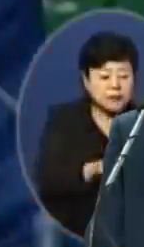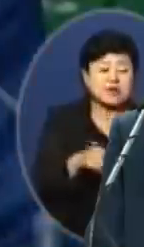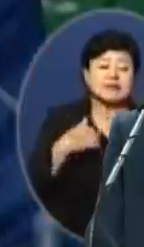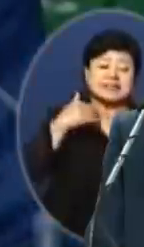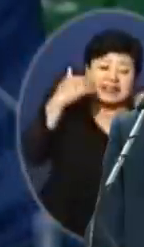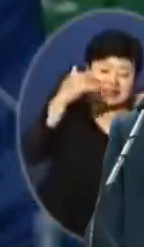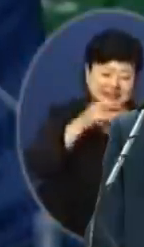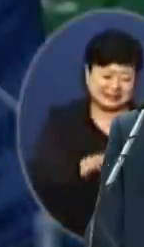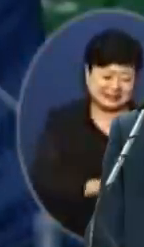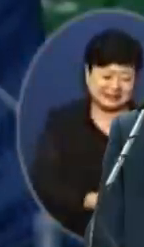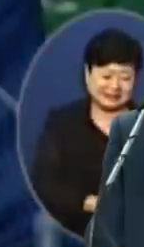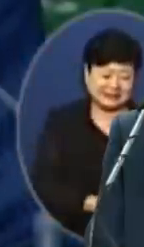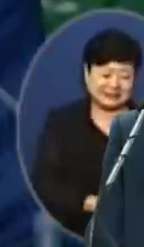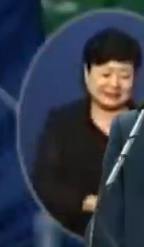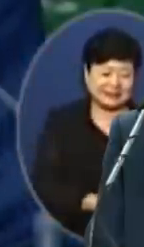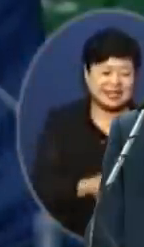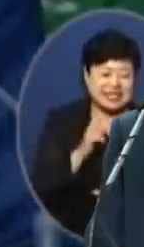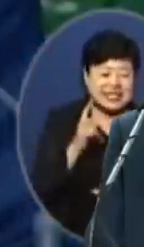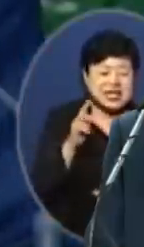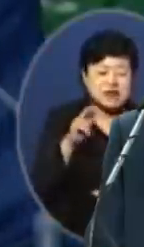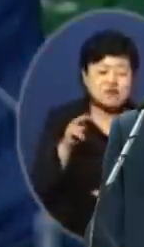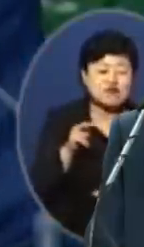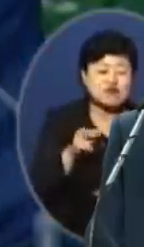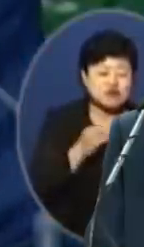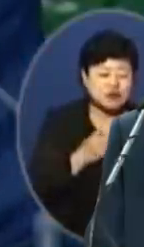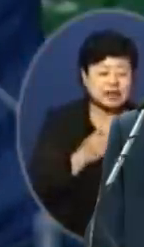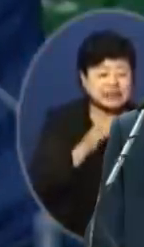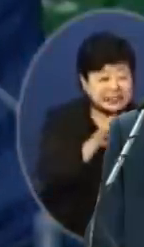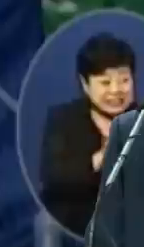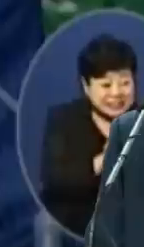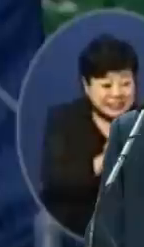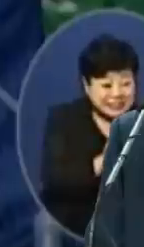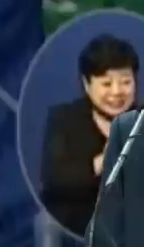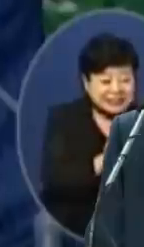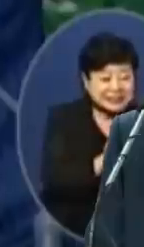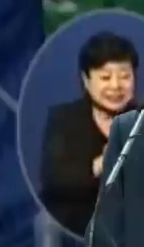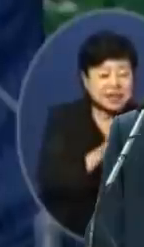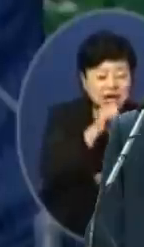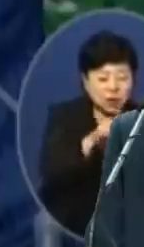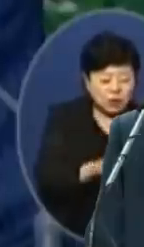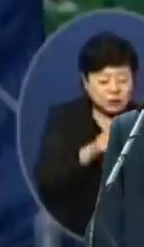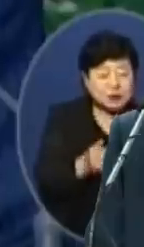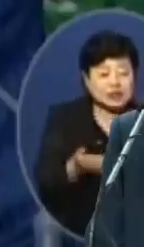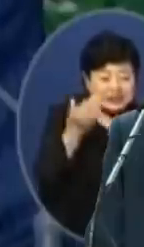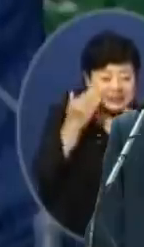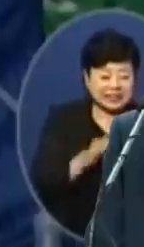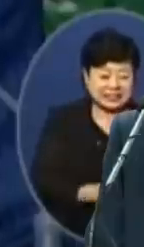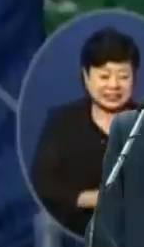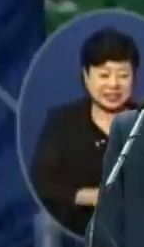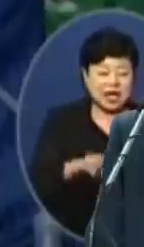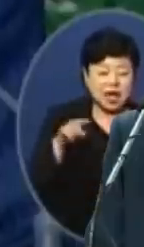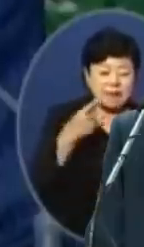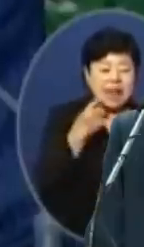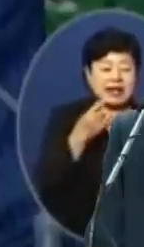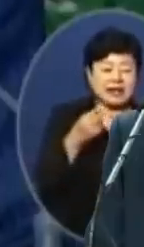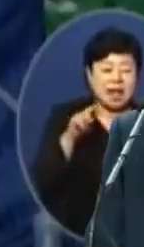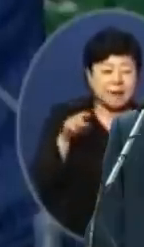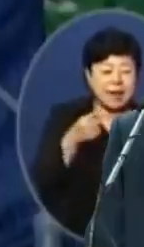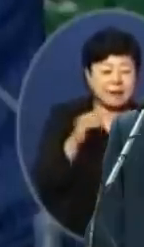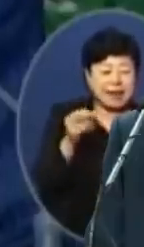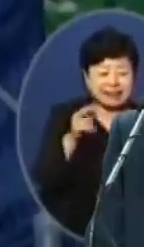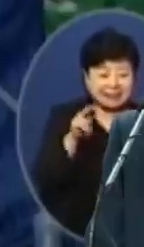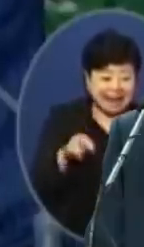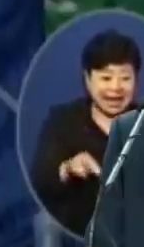것입니다. 1달러를 구하기 위해서 믿던 그 믿음이 세월이 지나고 난 다음엔 자라서 100만 달러를